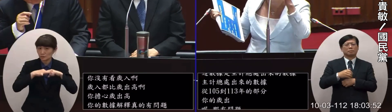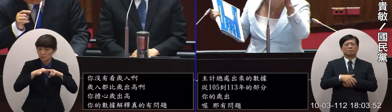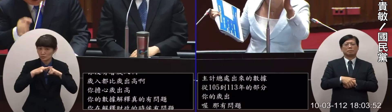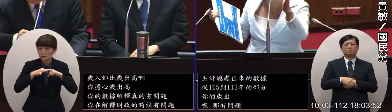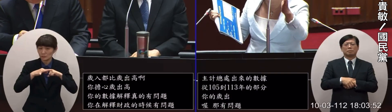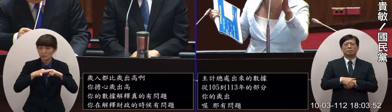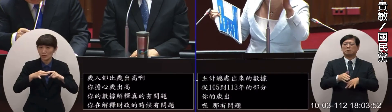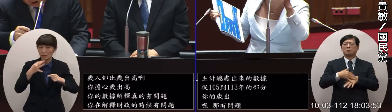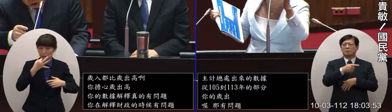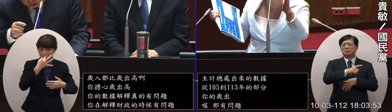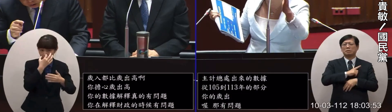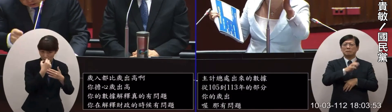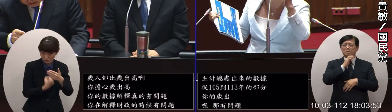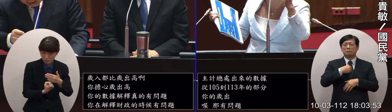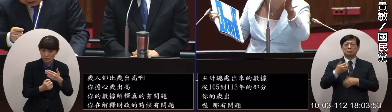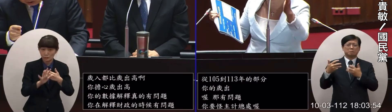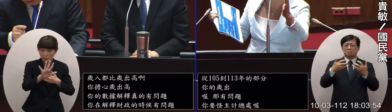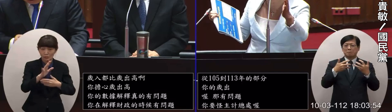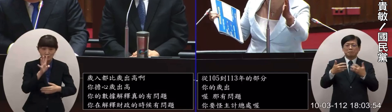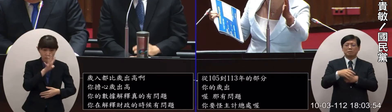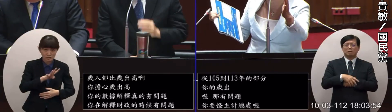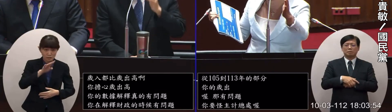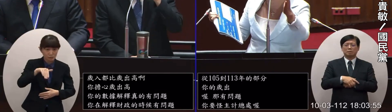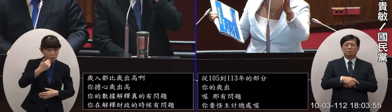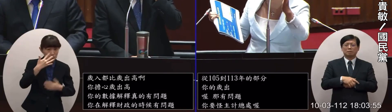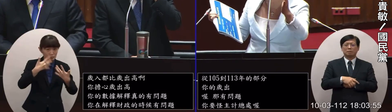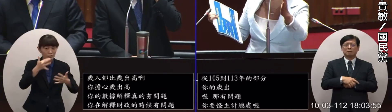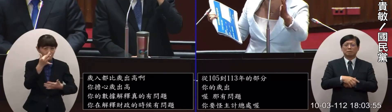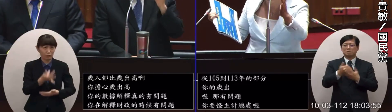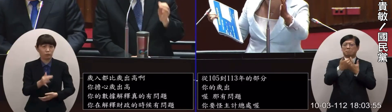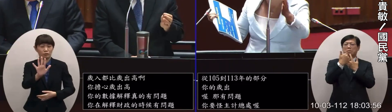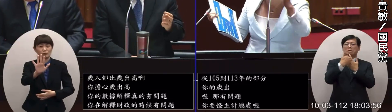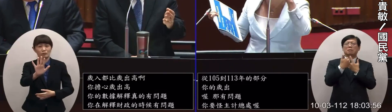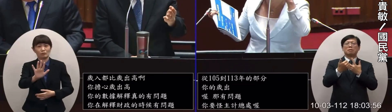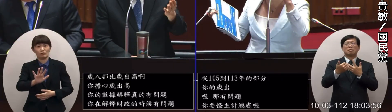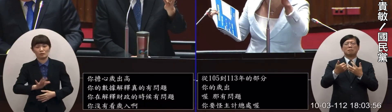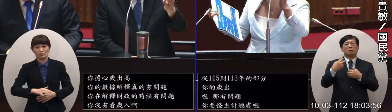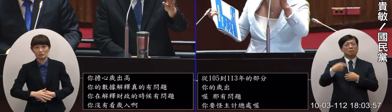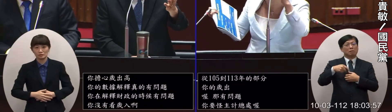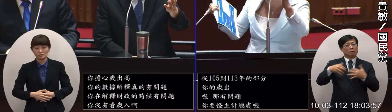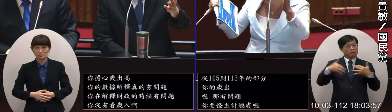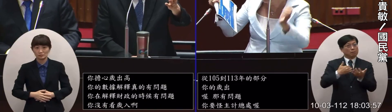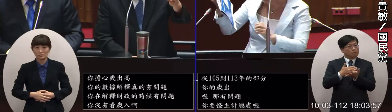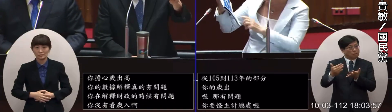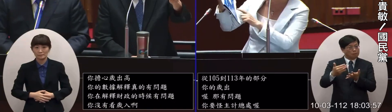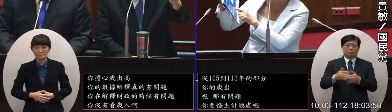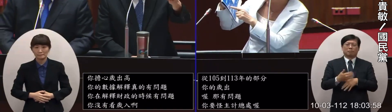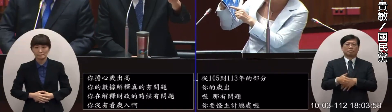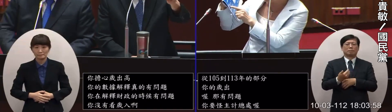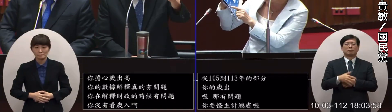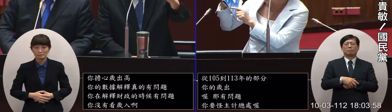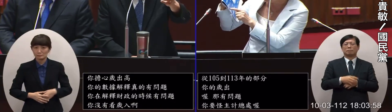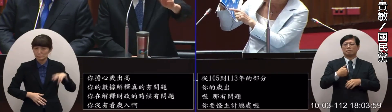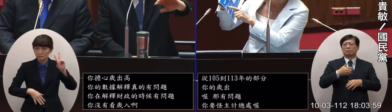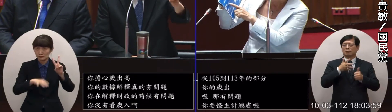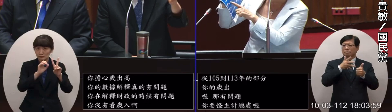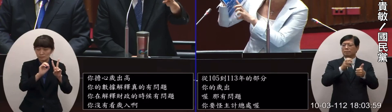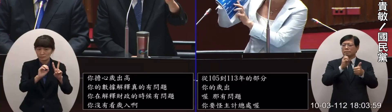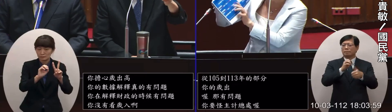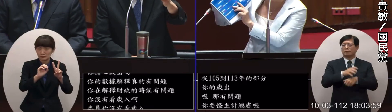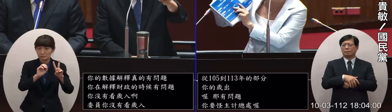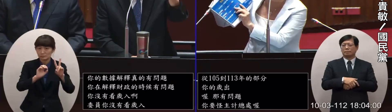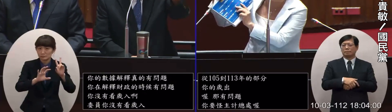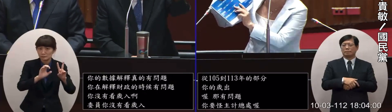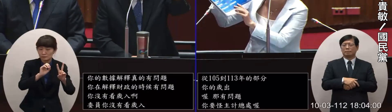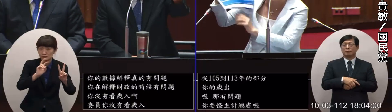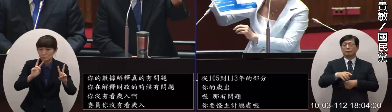余剩。 在我咨询提问题的时候干扰，然后这个问题就不存在。我现在跟你讲，你